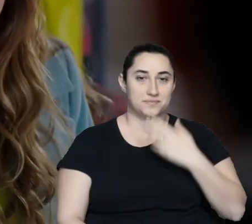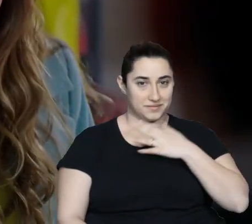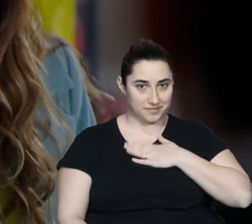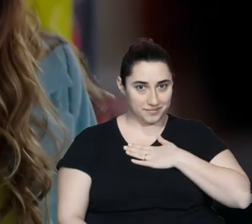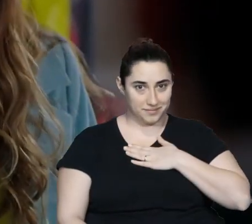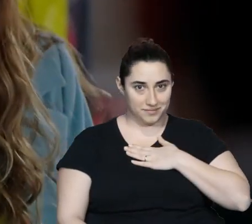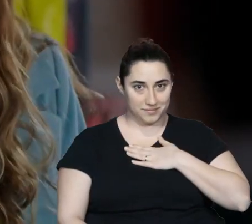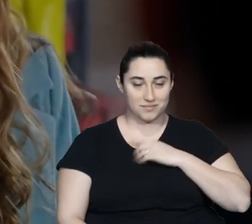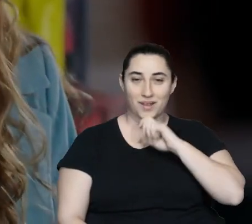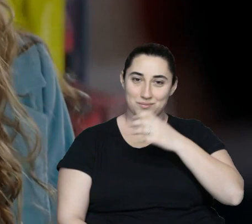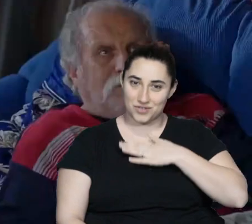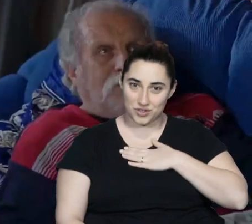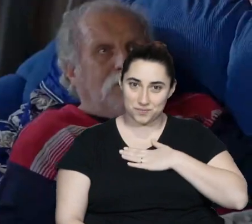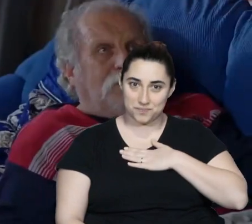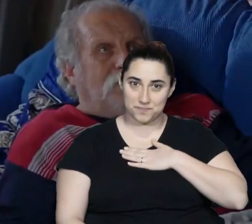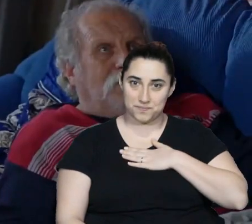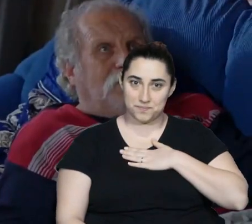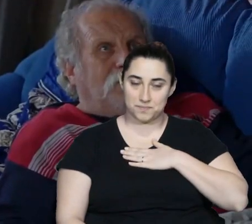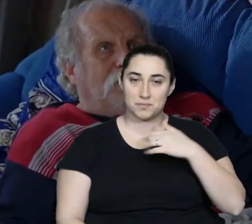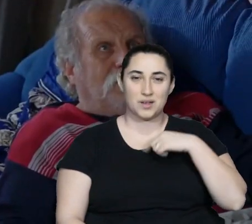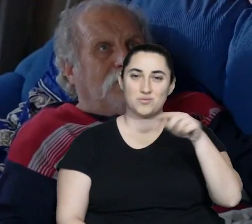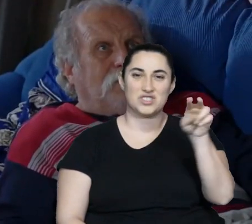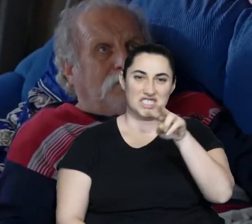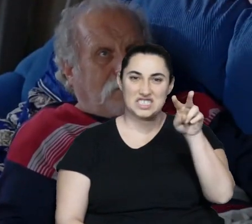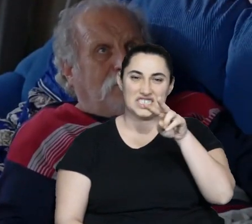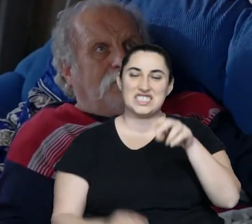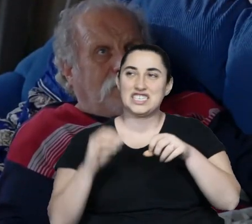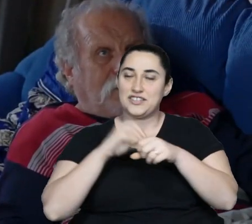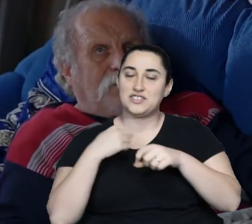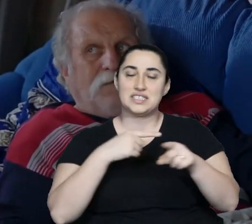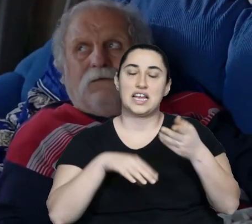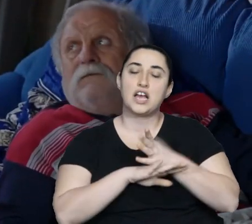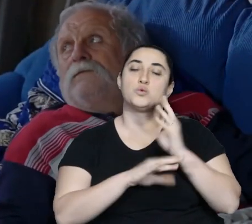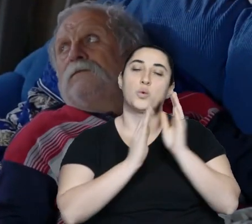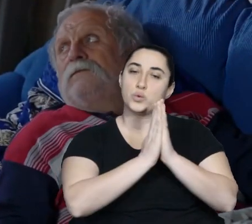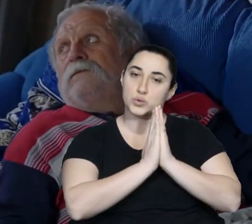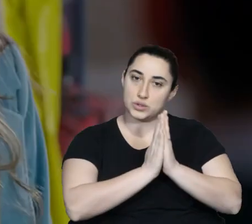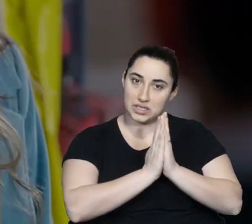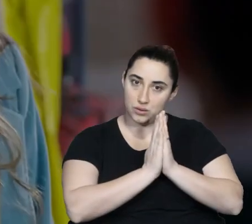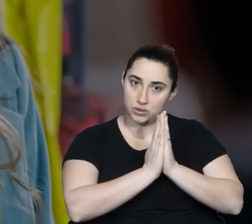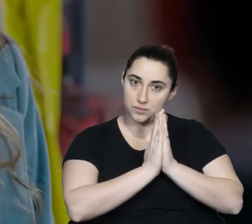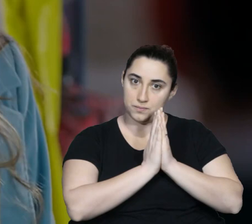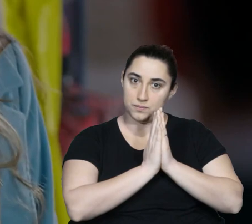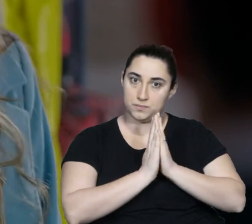Teyzeciğim, amcacığım. Ben bu ikisinin adına sizden gerçekten çok özür dilerim.